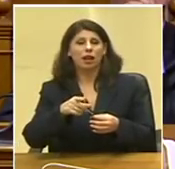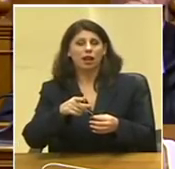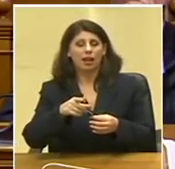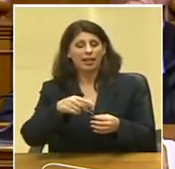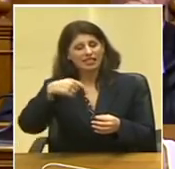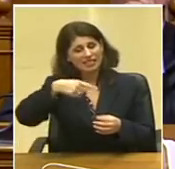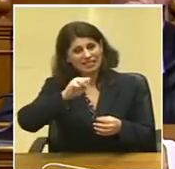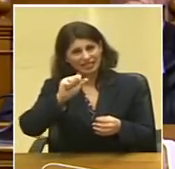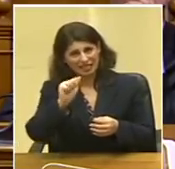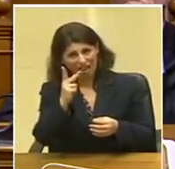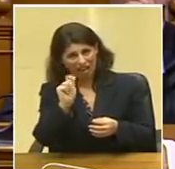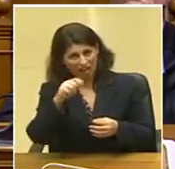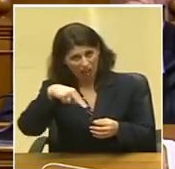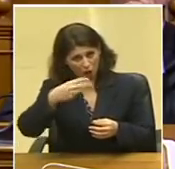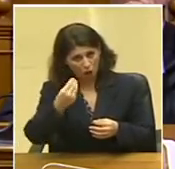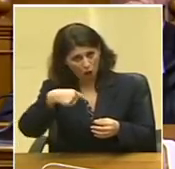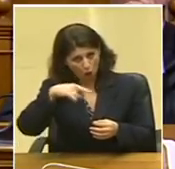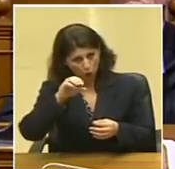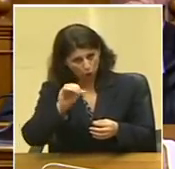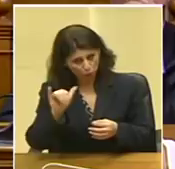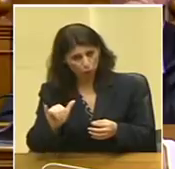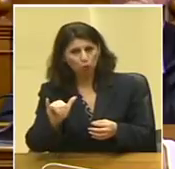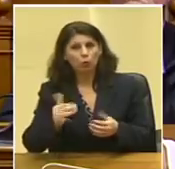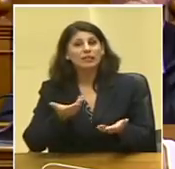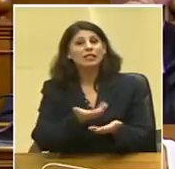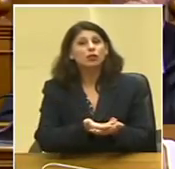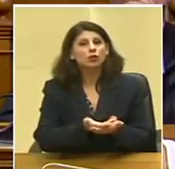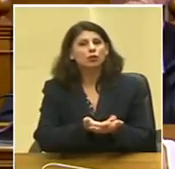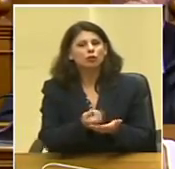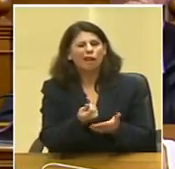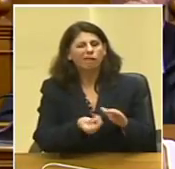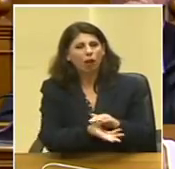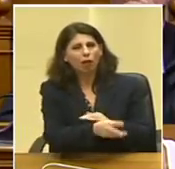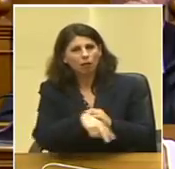Λιβανό, σε γνώση του Μεγάρου Μαξίμου. Τα νέα,